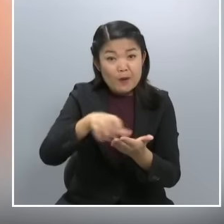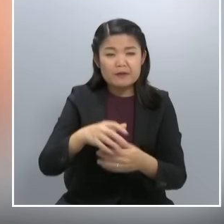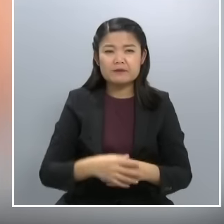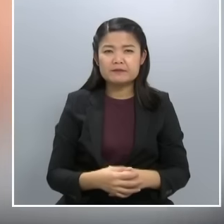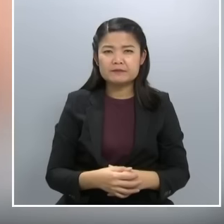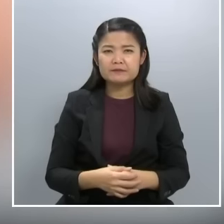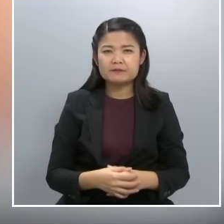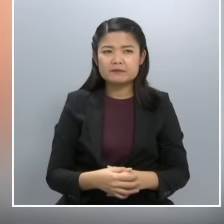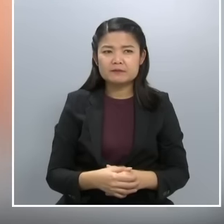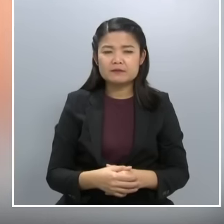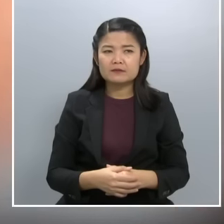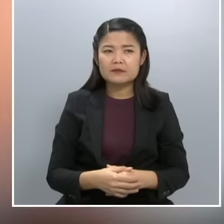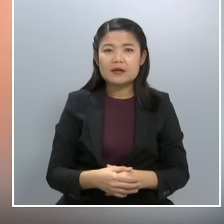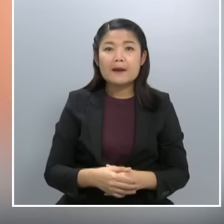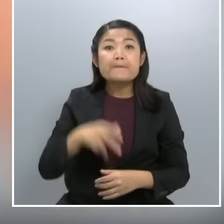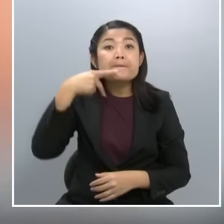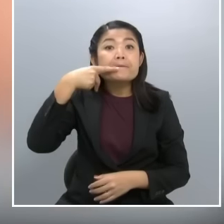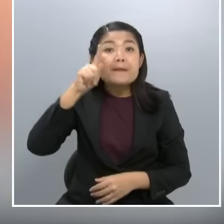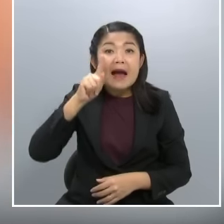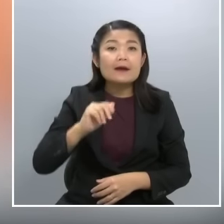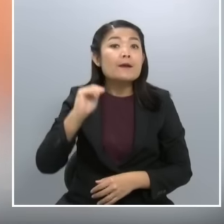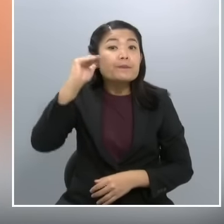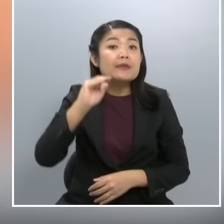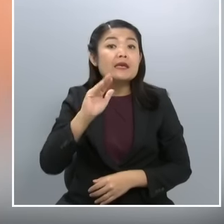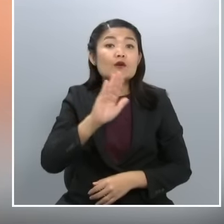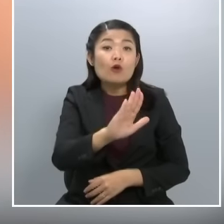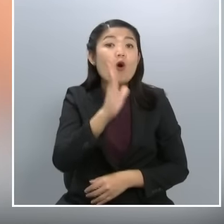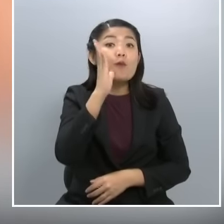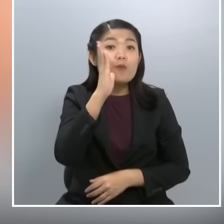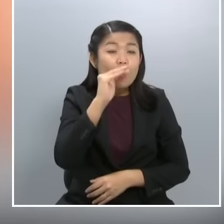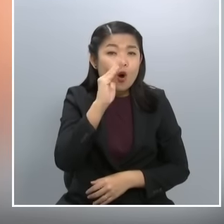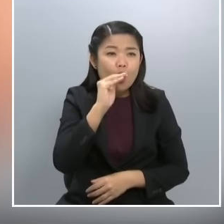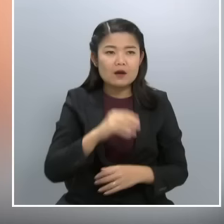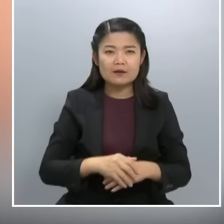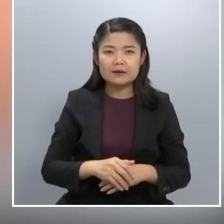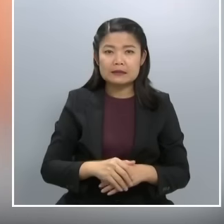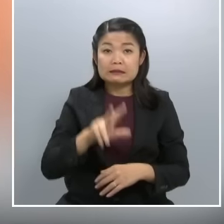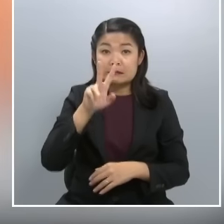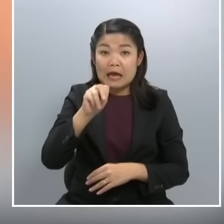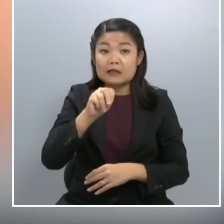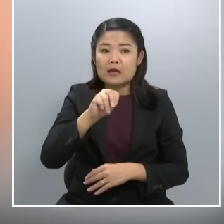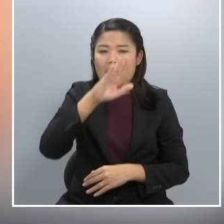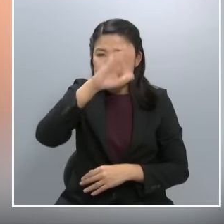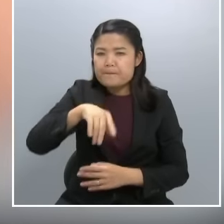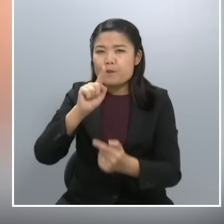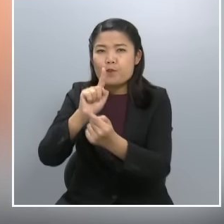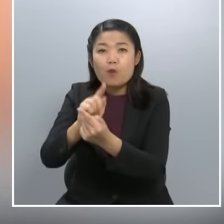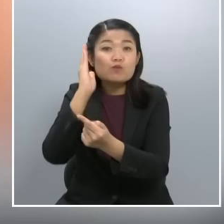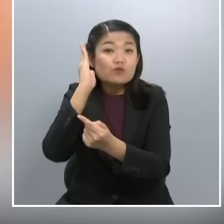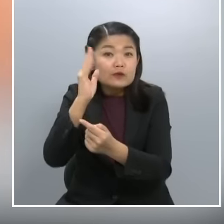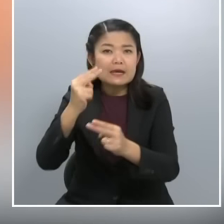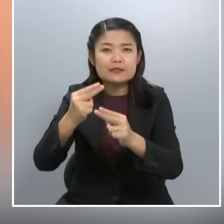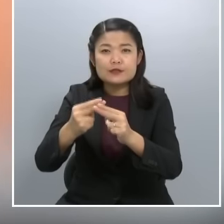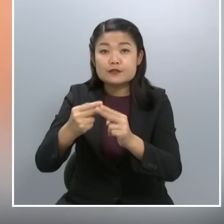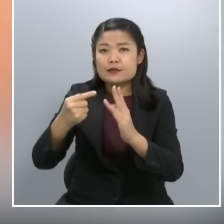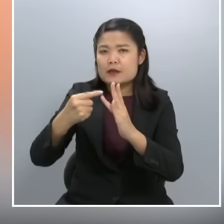ๆแล้วเนี่ยป้าก็คือพี่สาวของพ่อเนี่ยแหละฮะได้มีการนัดไปเจอกับชายคนนึงครับชื่อว่าเรวัฒน์ซึ่งเป็น